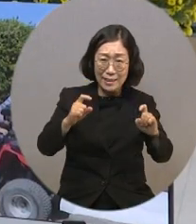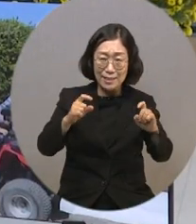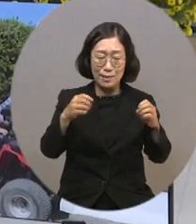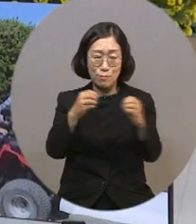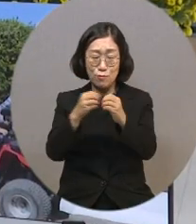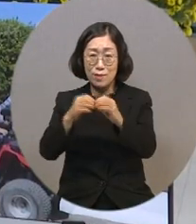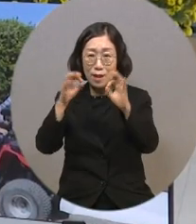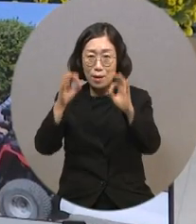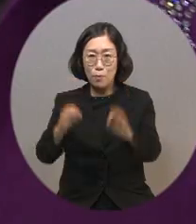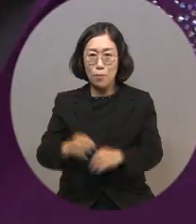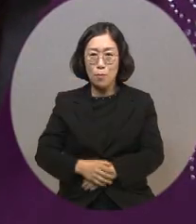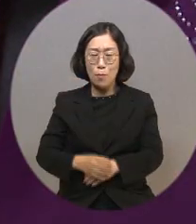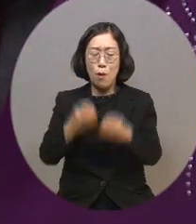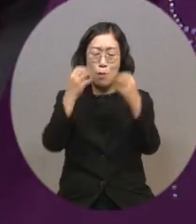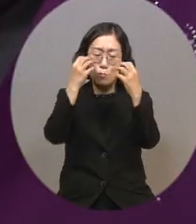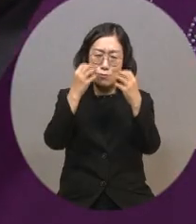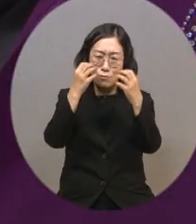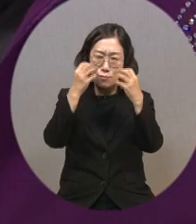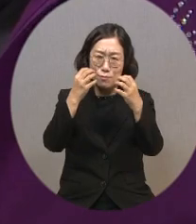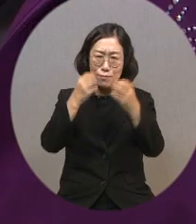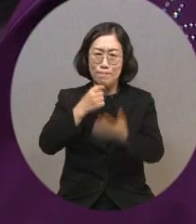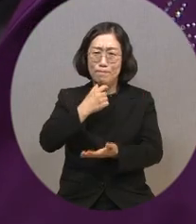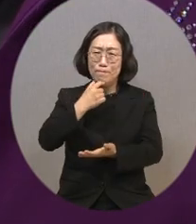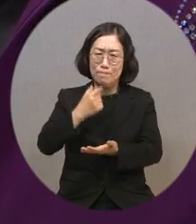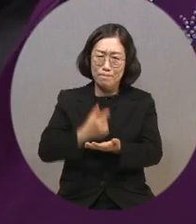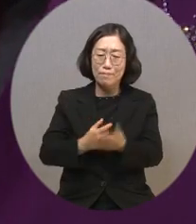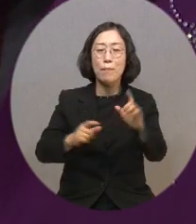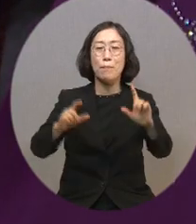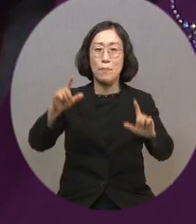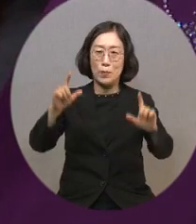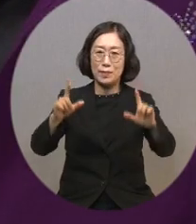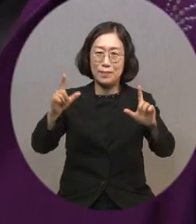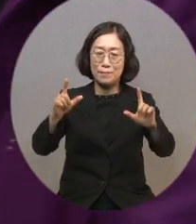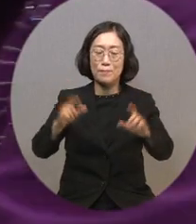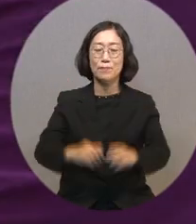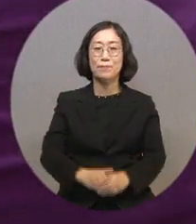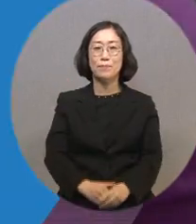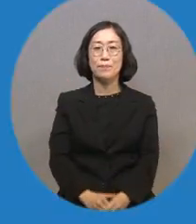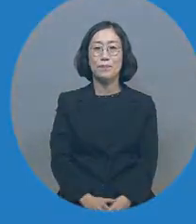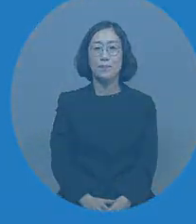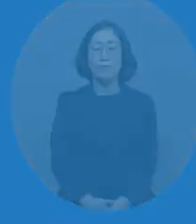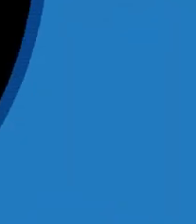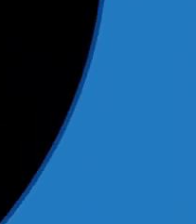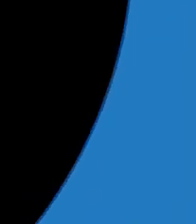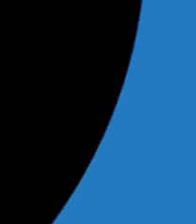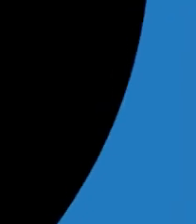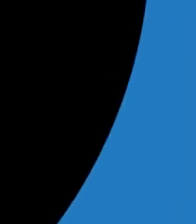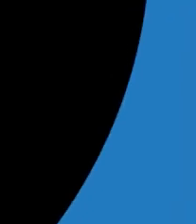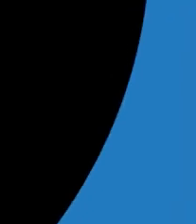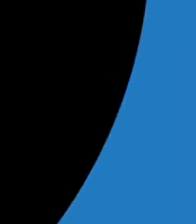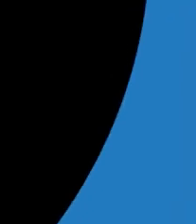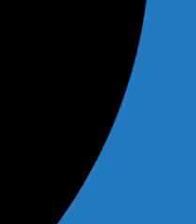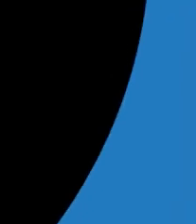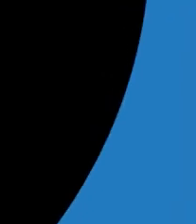보며 눈시울을 붉히기도 했습니다. 복지TV 뉴스 김난입니다.